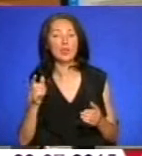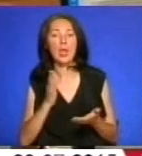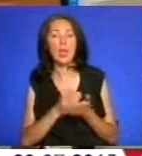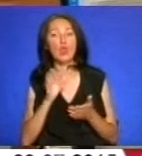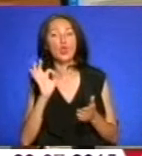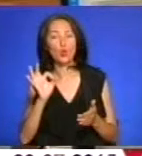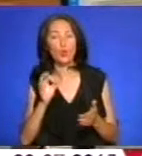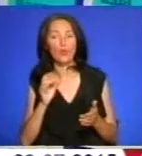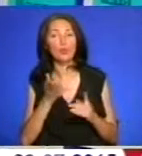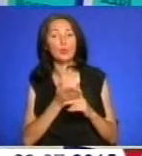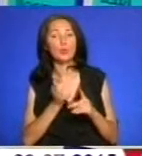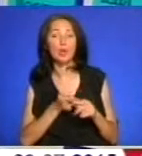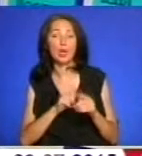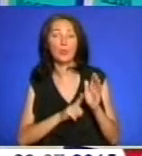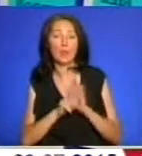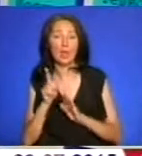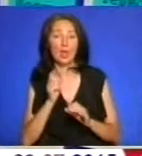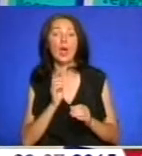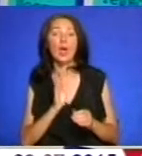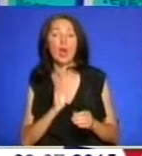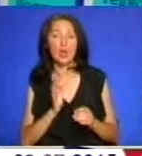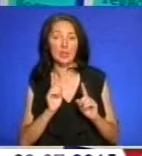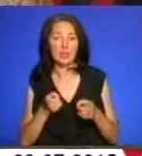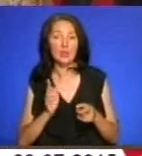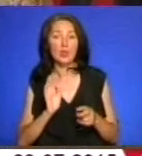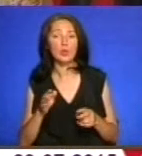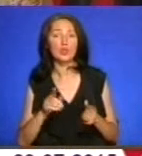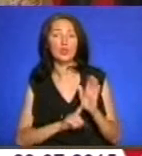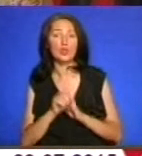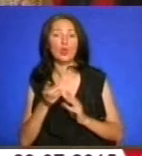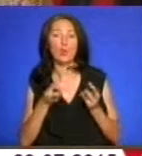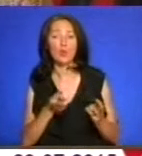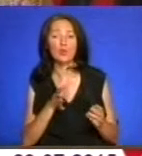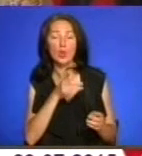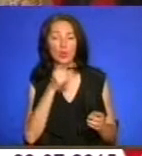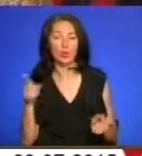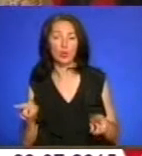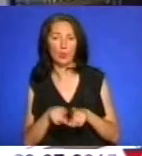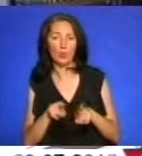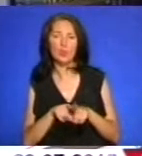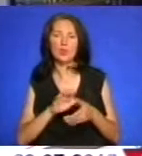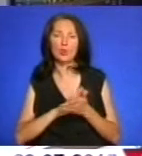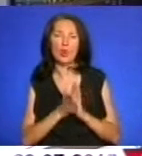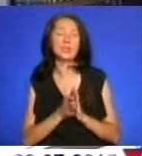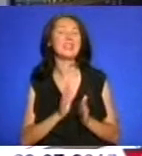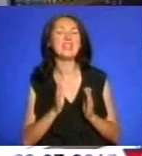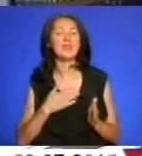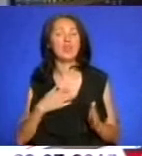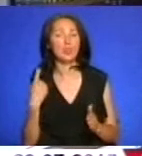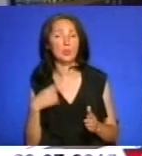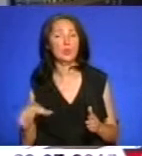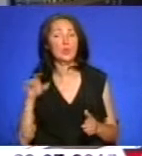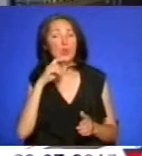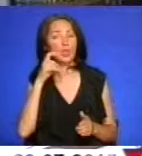початком опалювального сезону. Подібні затримки не лише у нашій області, а й по всій Україні. Щоб мешканці міста